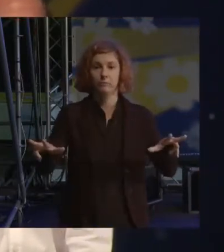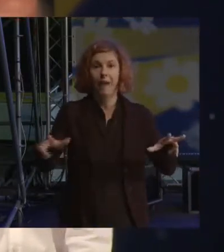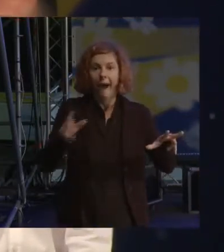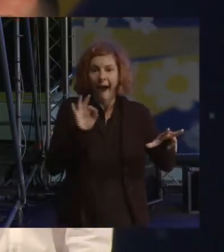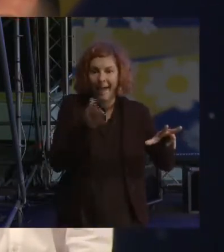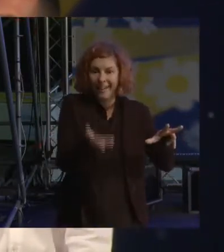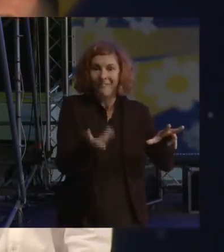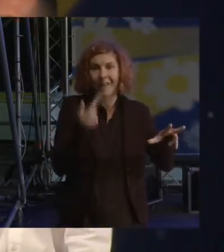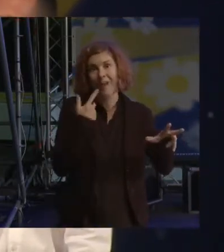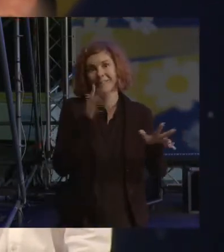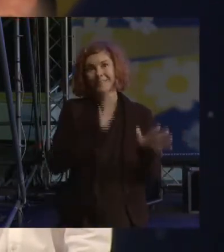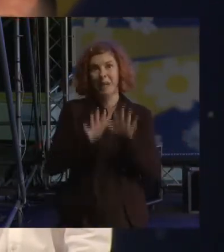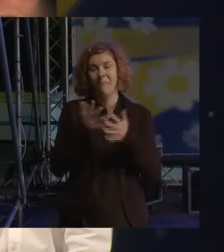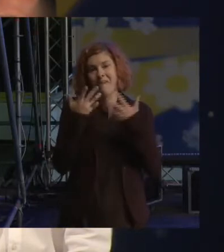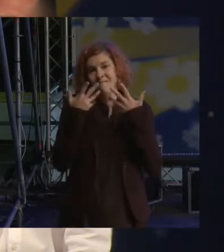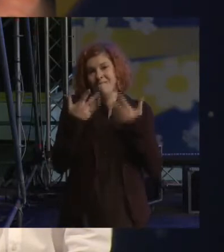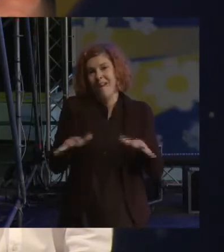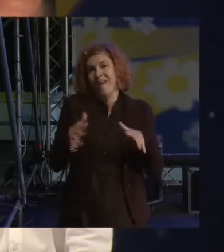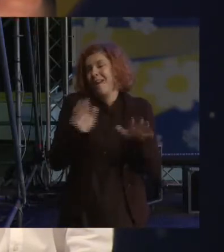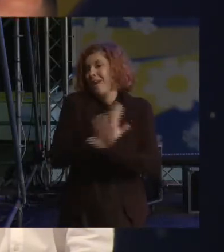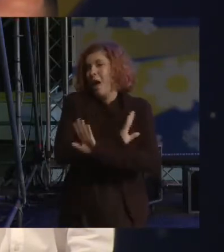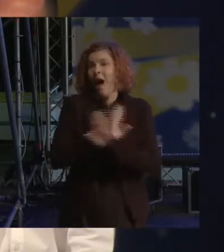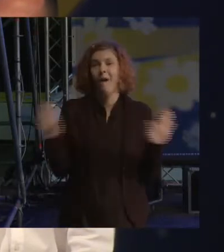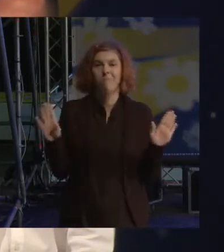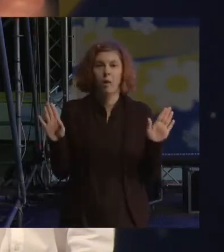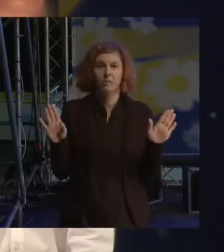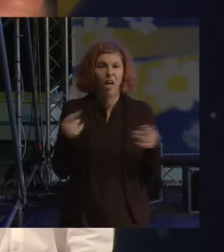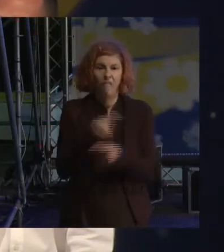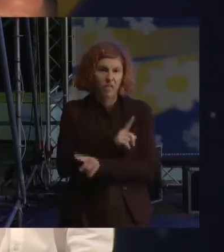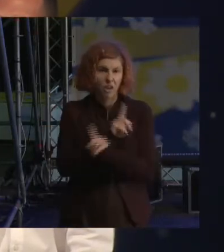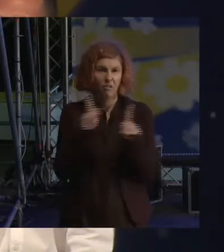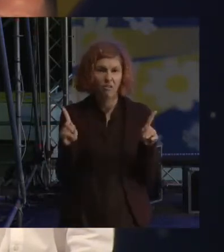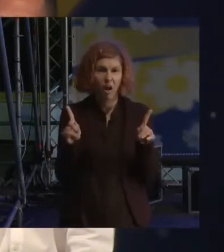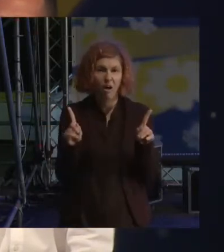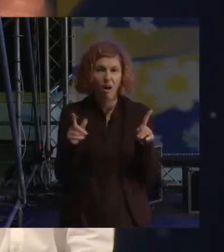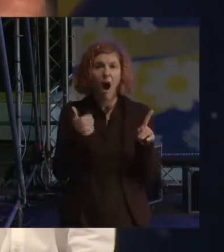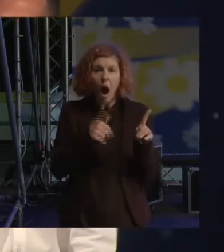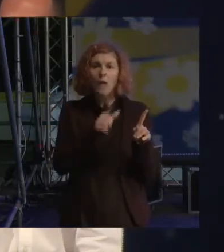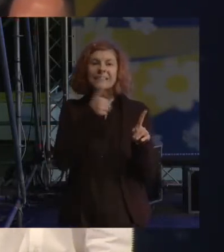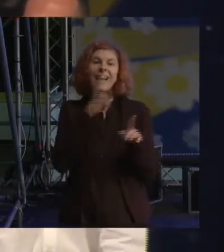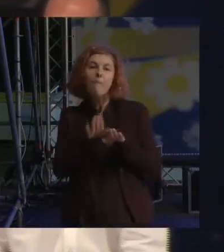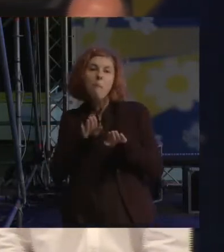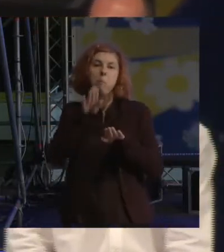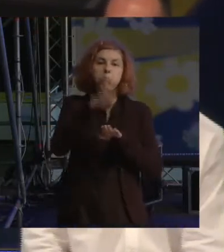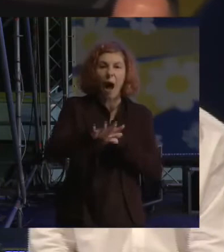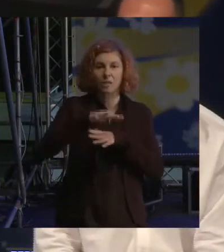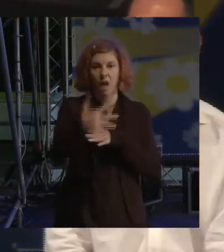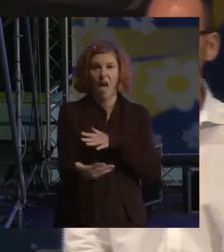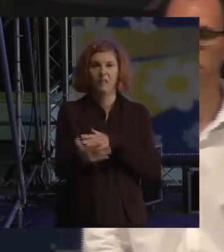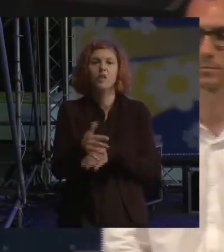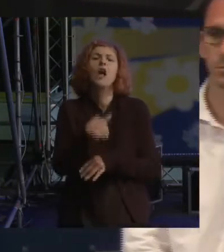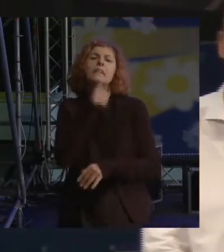sembra finito e pronti no ancora una volta serviva un altro passo e servivano le banche